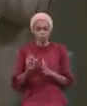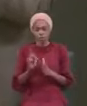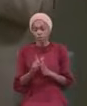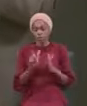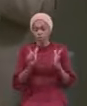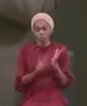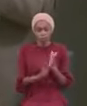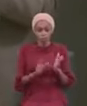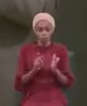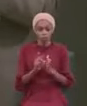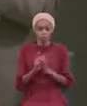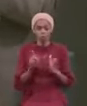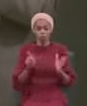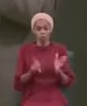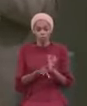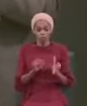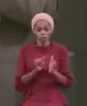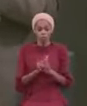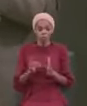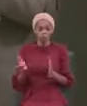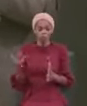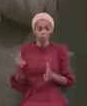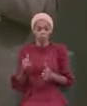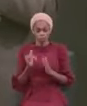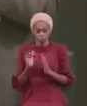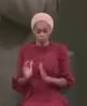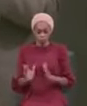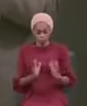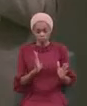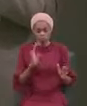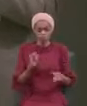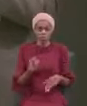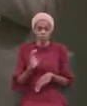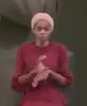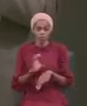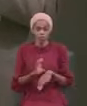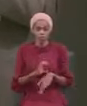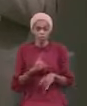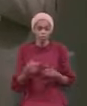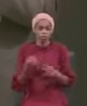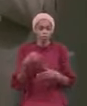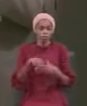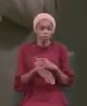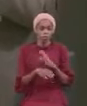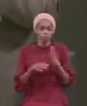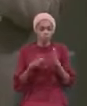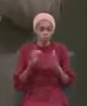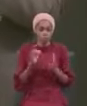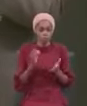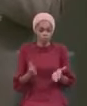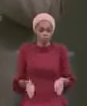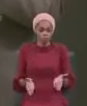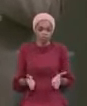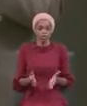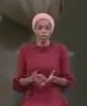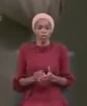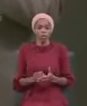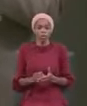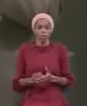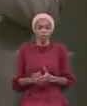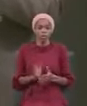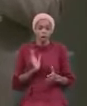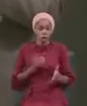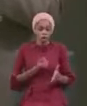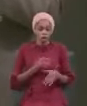venons ici pour nous c'est d'obéir lesesprit de l'église est conduit par